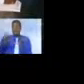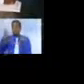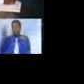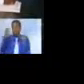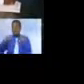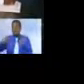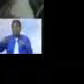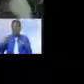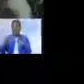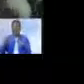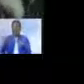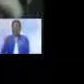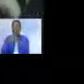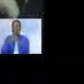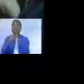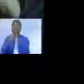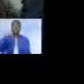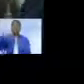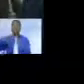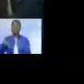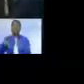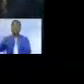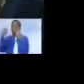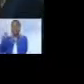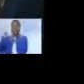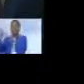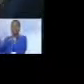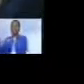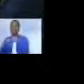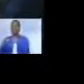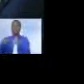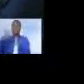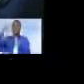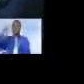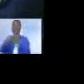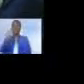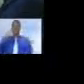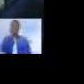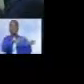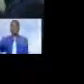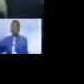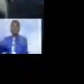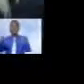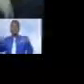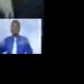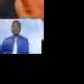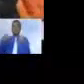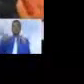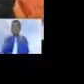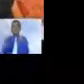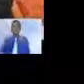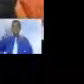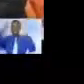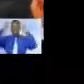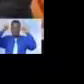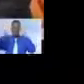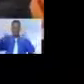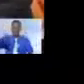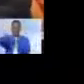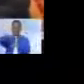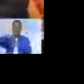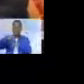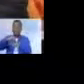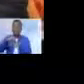des travaux de ce 9e forum africain sur le développement. Avant de quitter le lieu de la cérémonie, le président de la